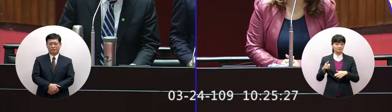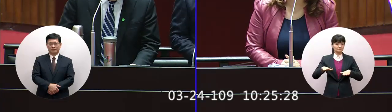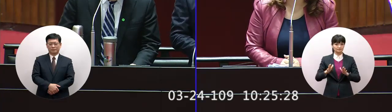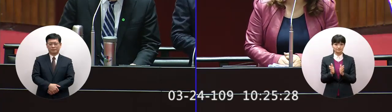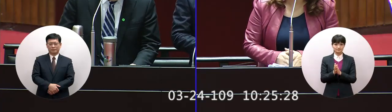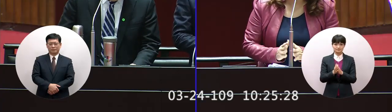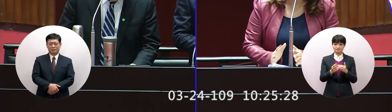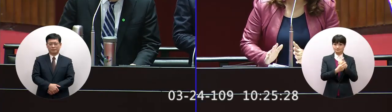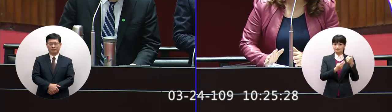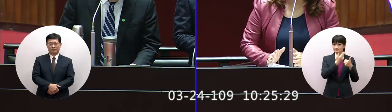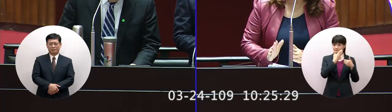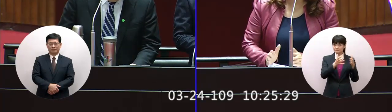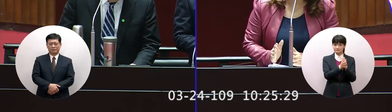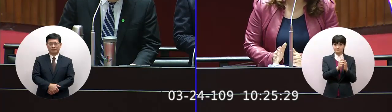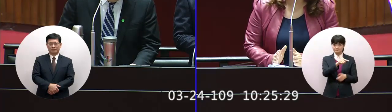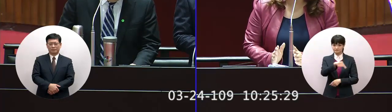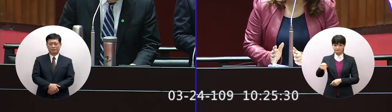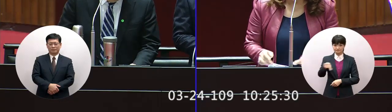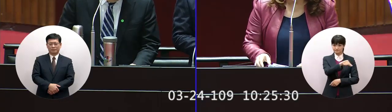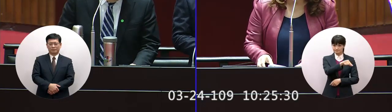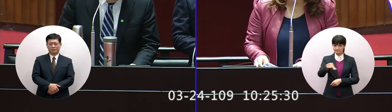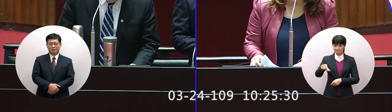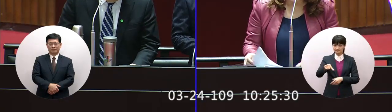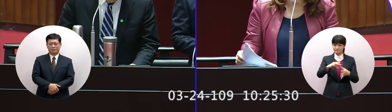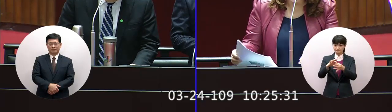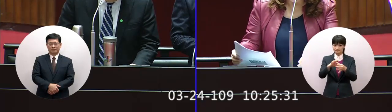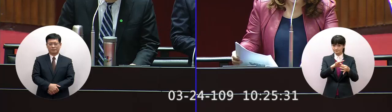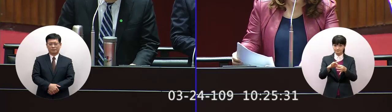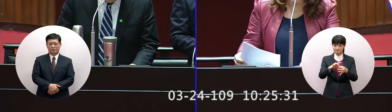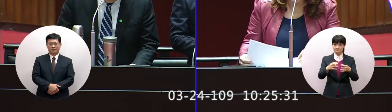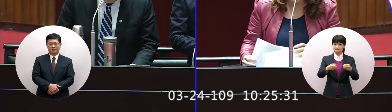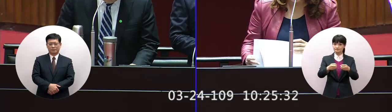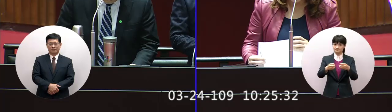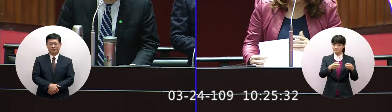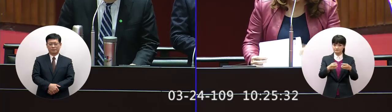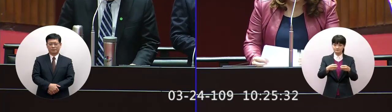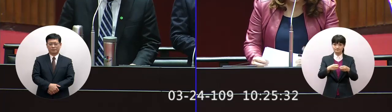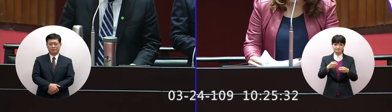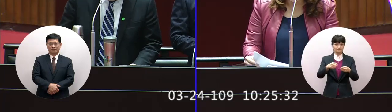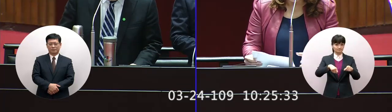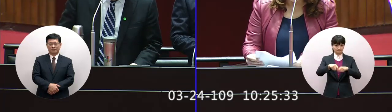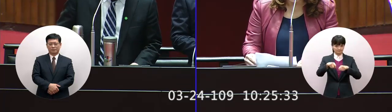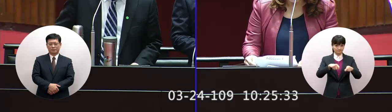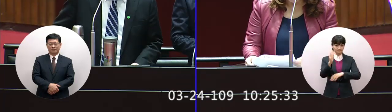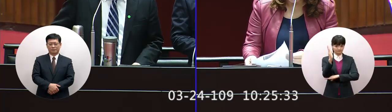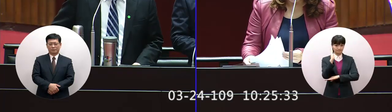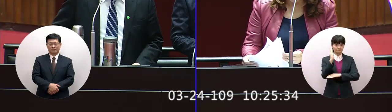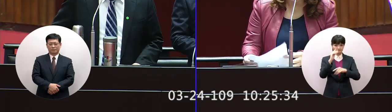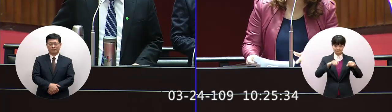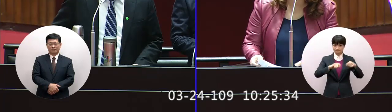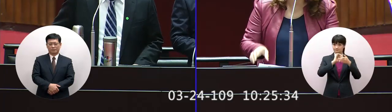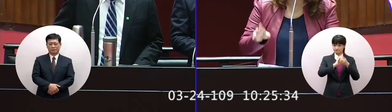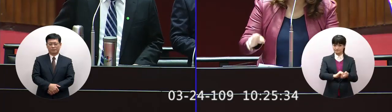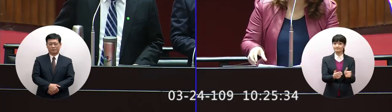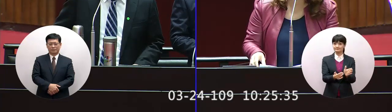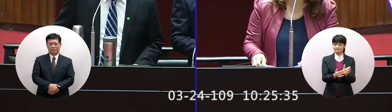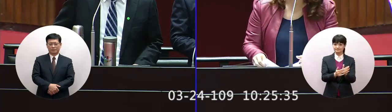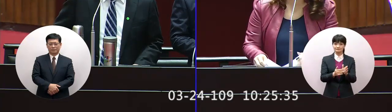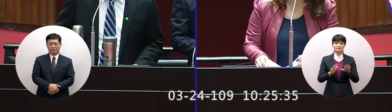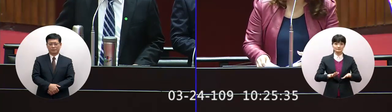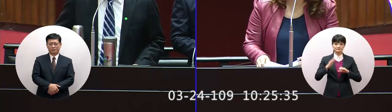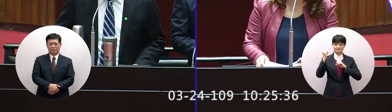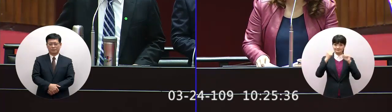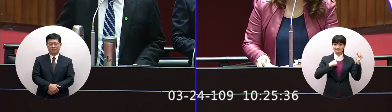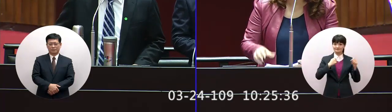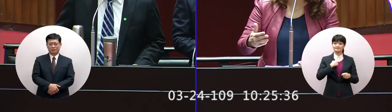卫福部呢做出了很多的这个相关的这个政策。今天早上呢，本席也曾经也收